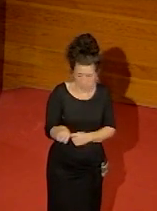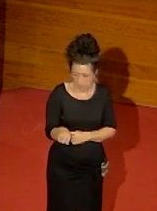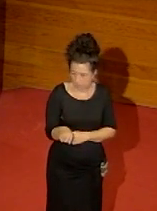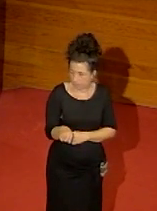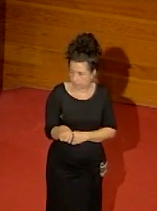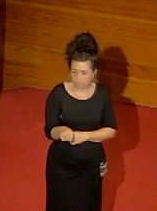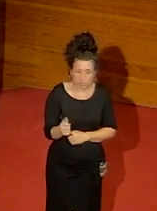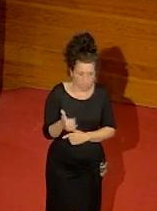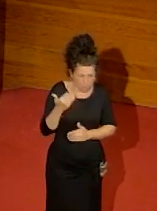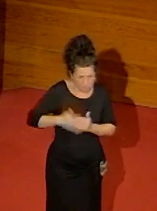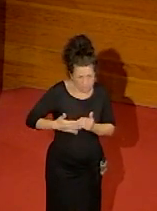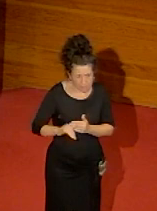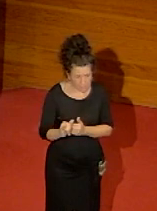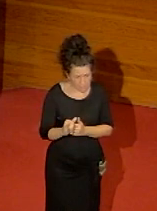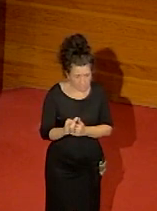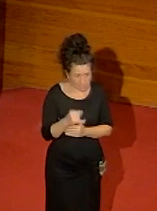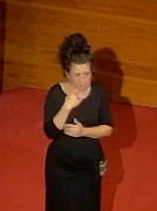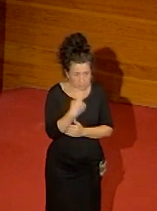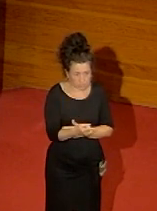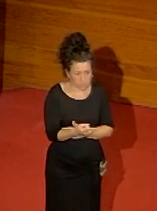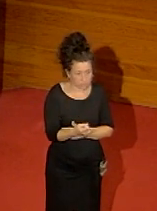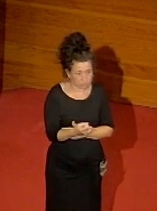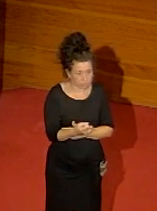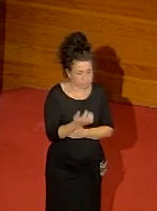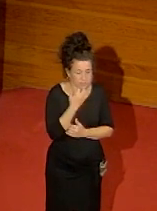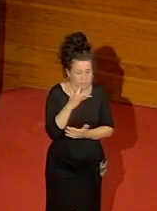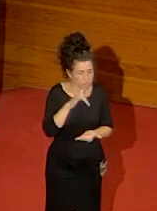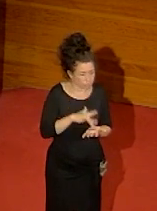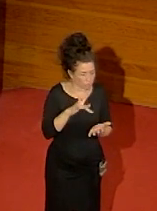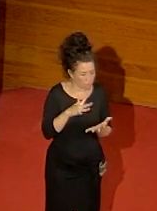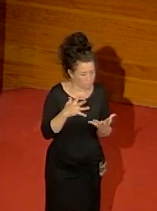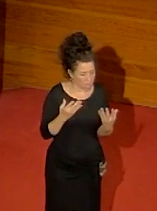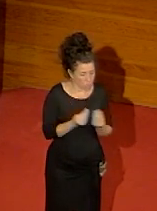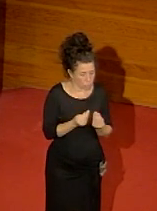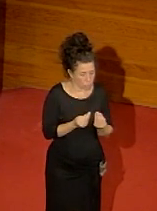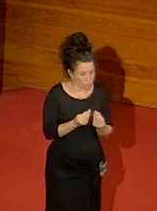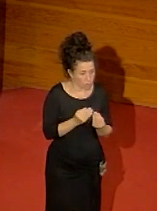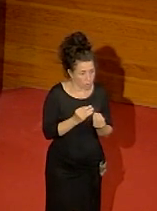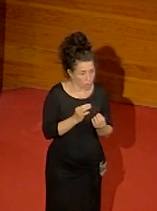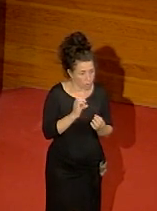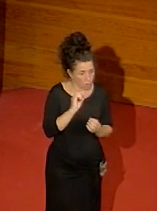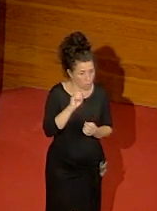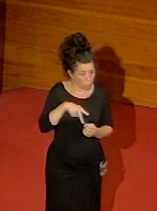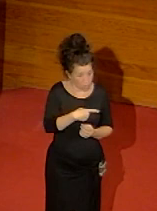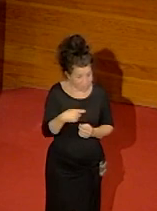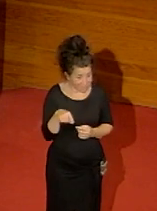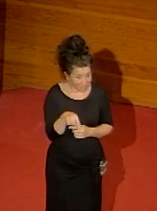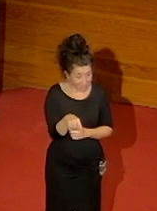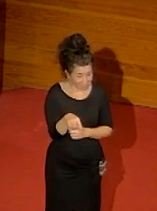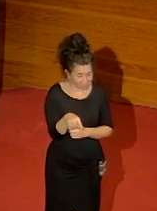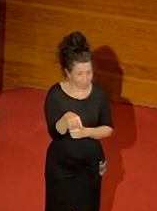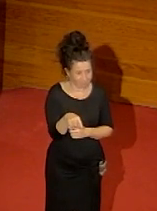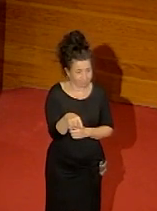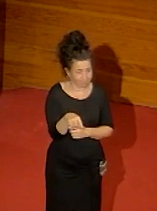Horrek baditu mugak, esan dugu ez, eta bueno, erakunde batekin zoazenean, eta uste dut, gobernuzkanpoko erakunde